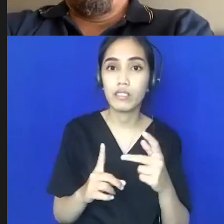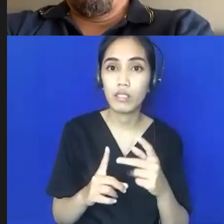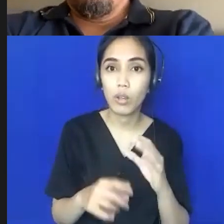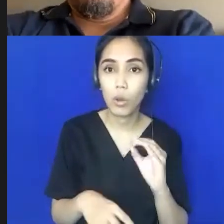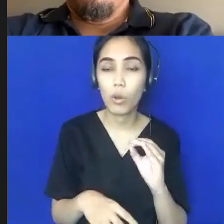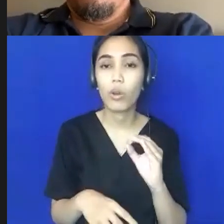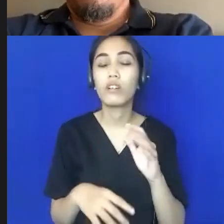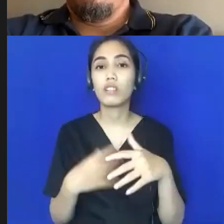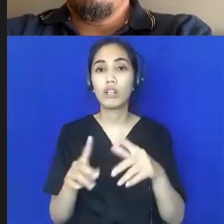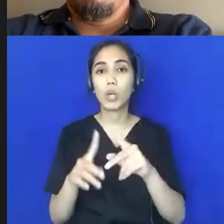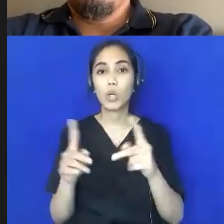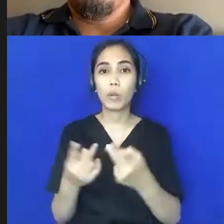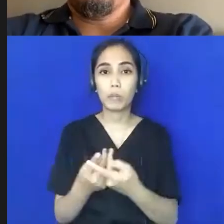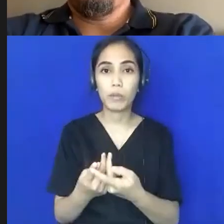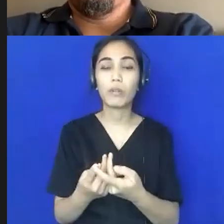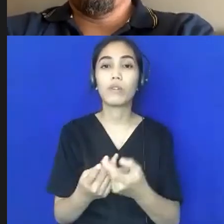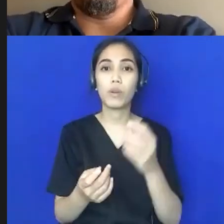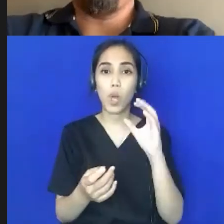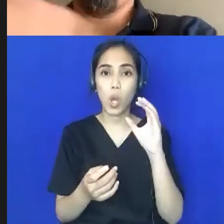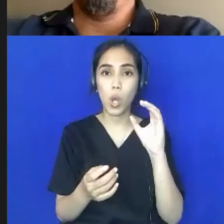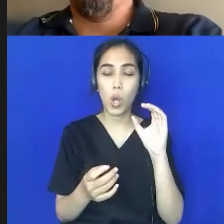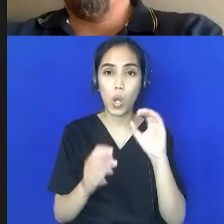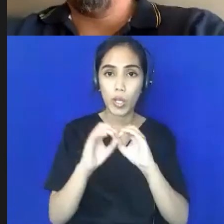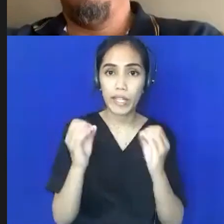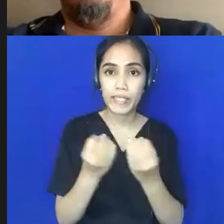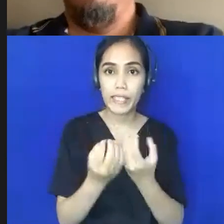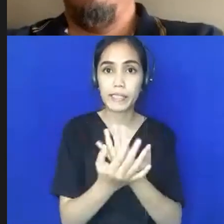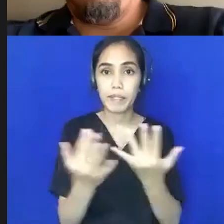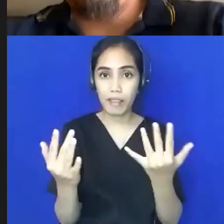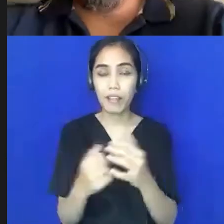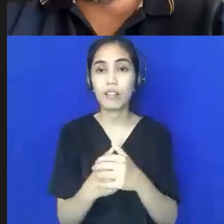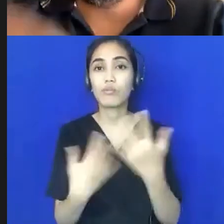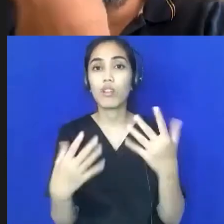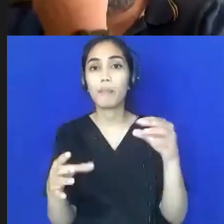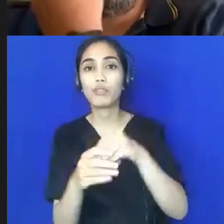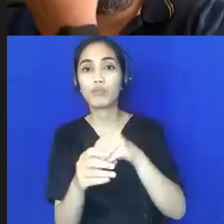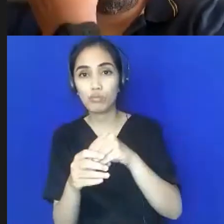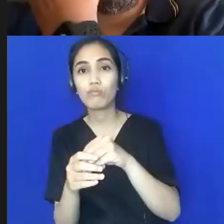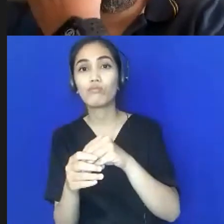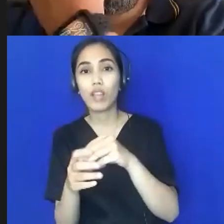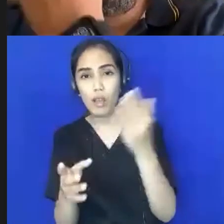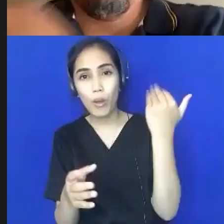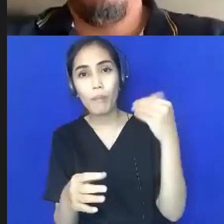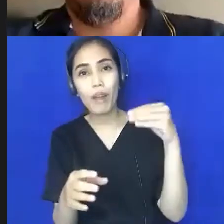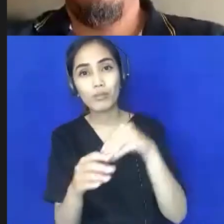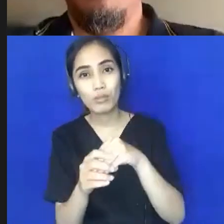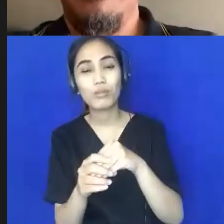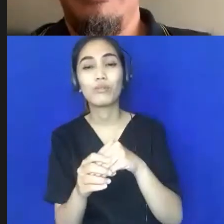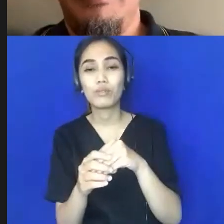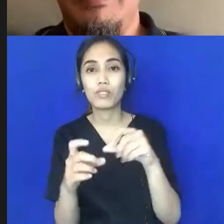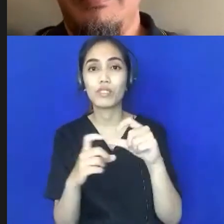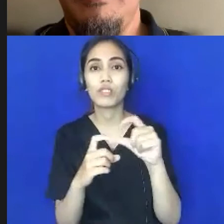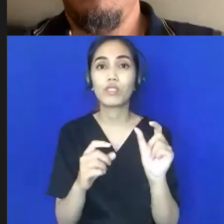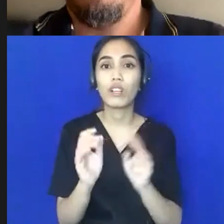maupun kelompok organisasi masyarakat sipil untuk bergabung di dalam SUN CSA,